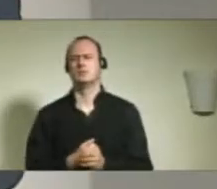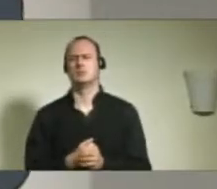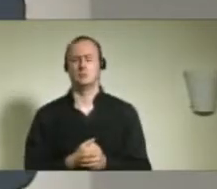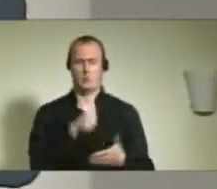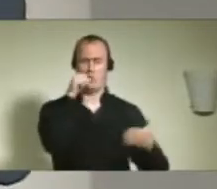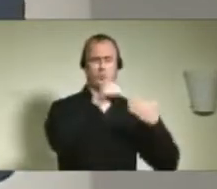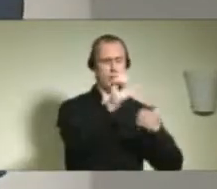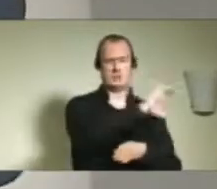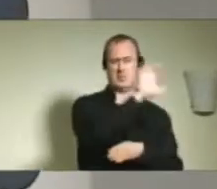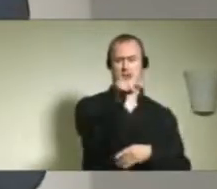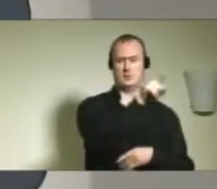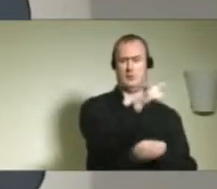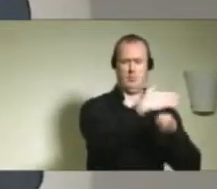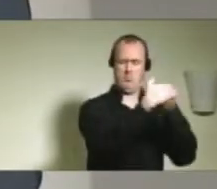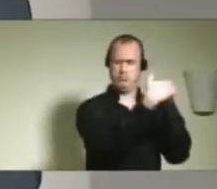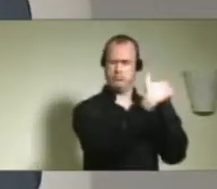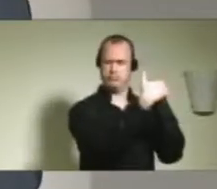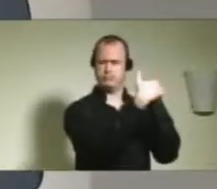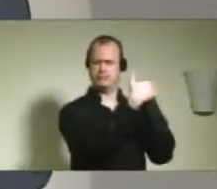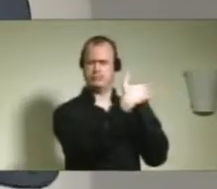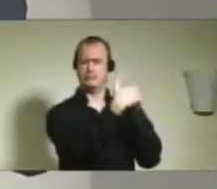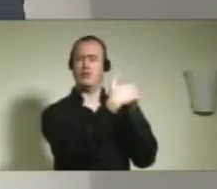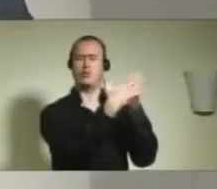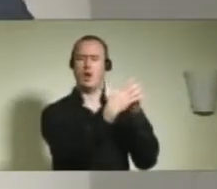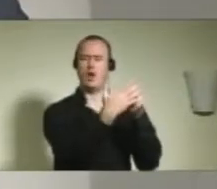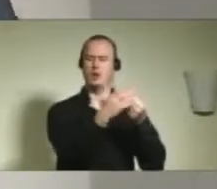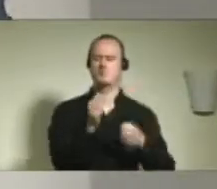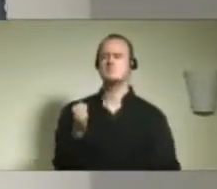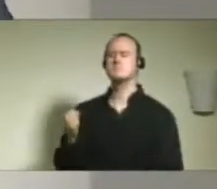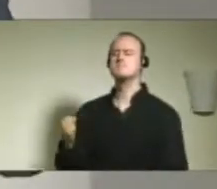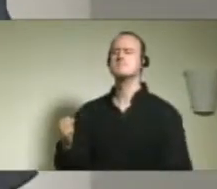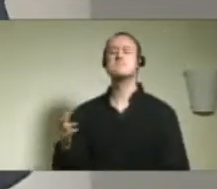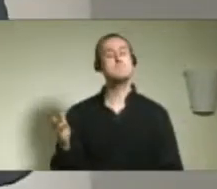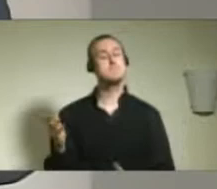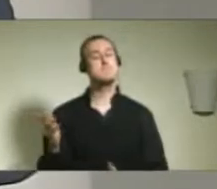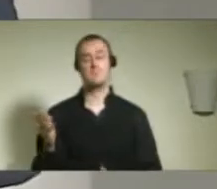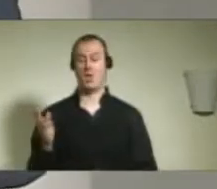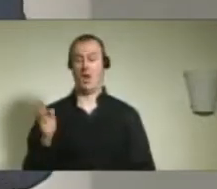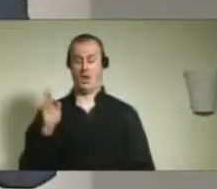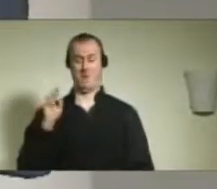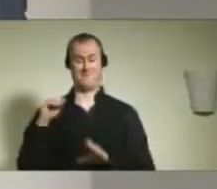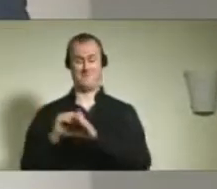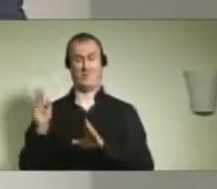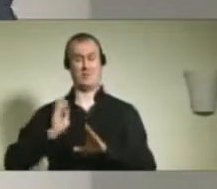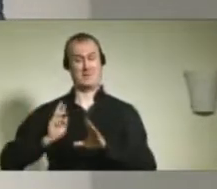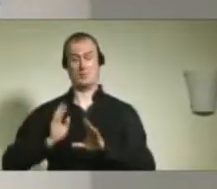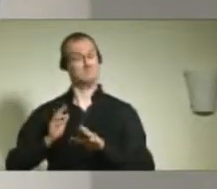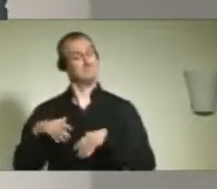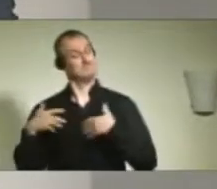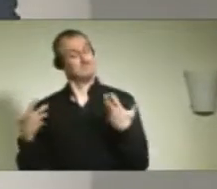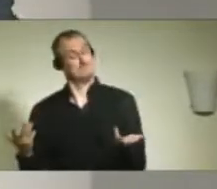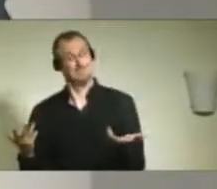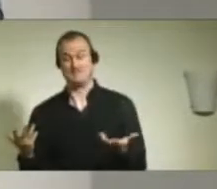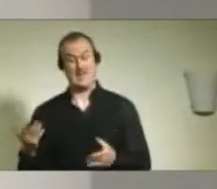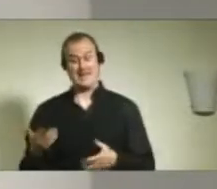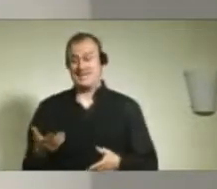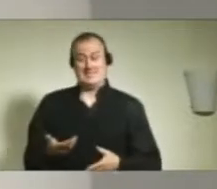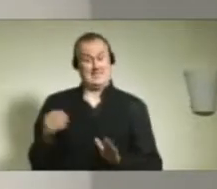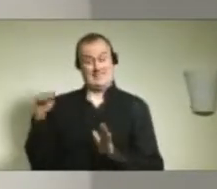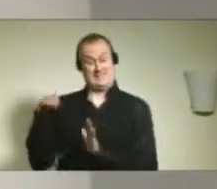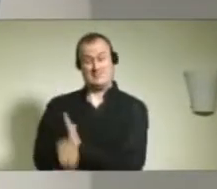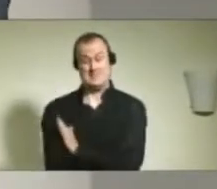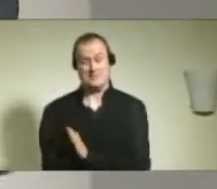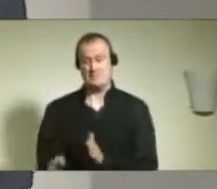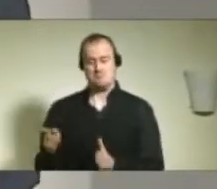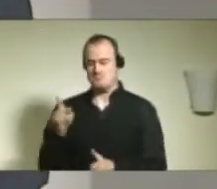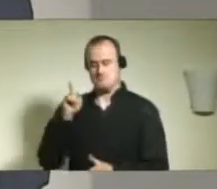Post Canada en utilisant, entre autres, le fonds de pension en disant on s'en va dans un déficit, on ne pourra plus payer, on n'aura plus d'argent